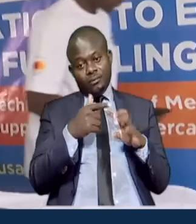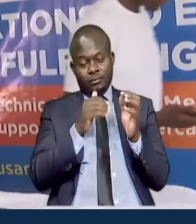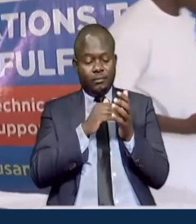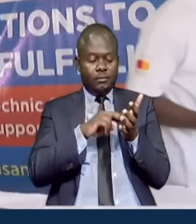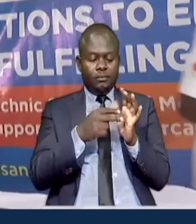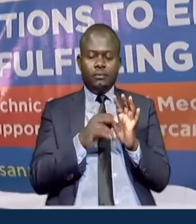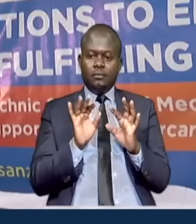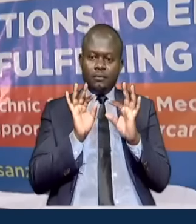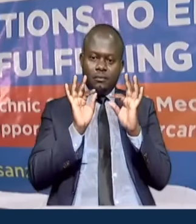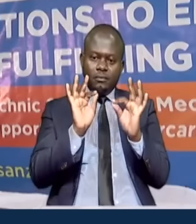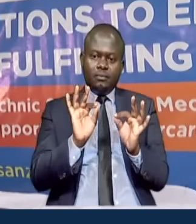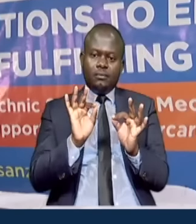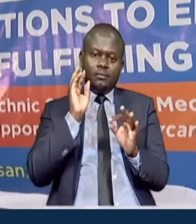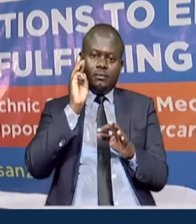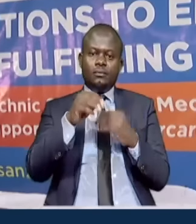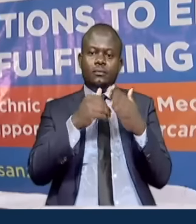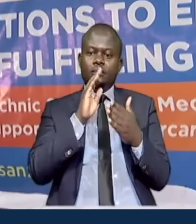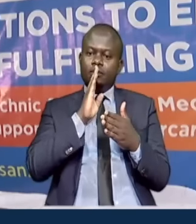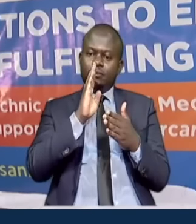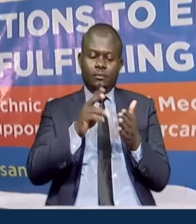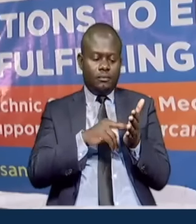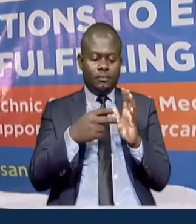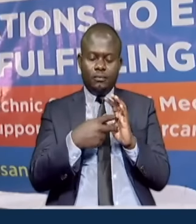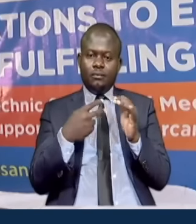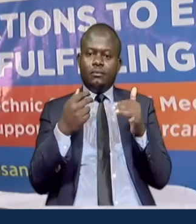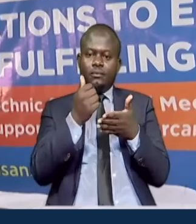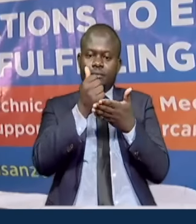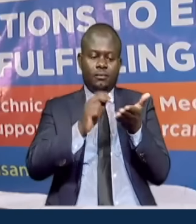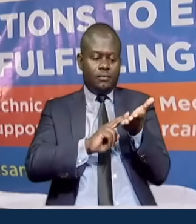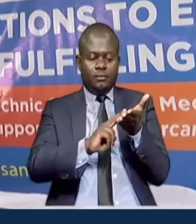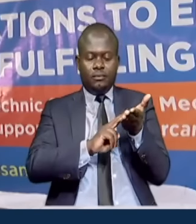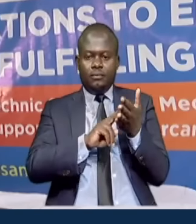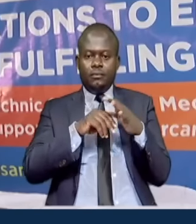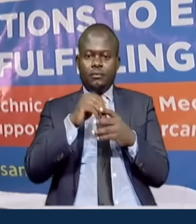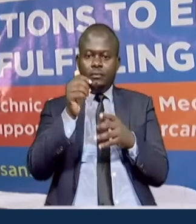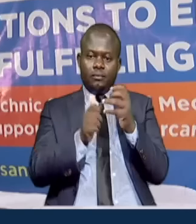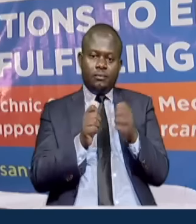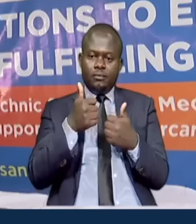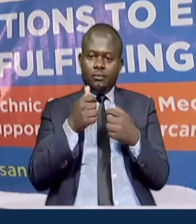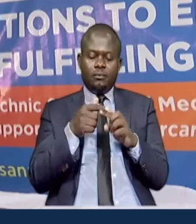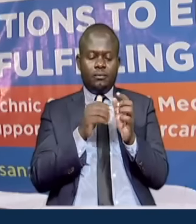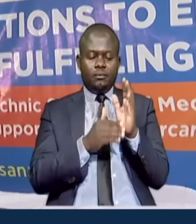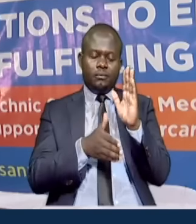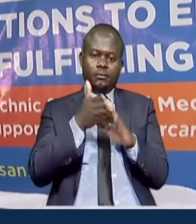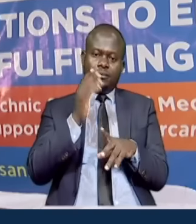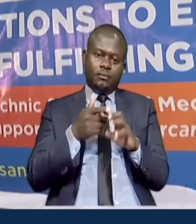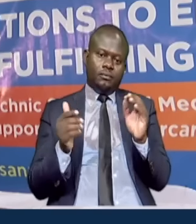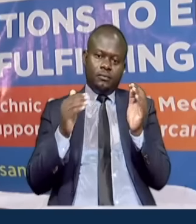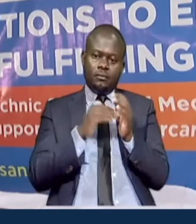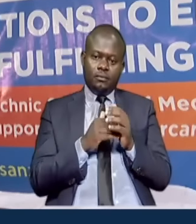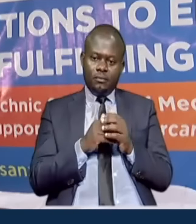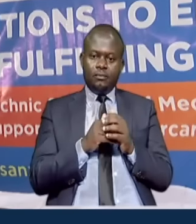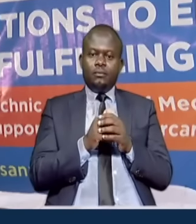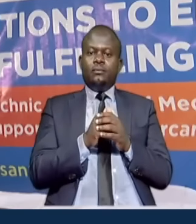smart izaba ari proje yifashishwa mu gukama neza kandi vuba kandi ikama